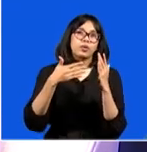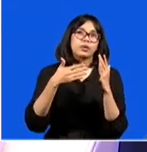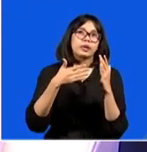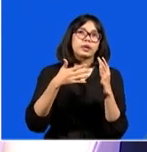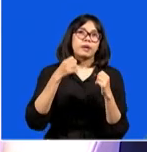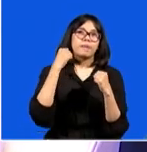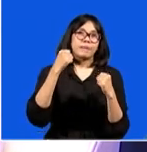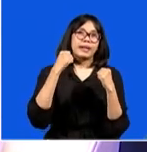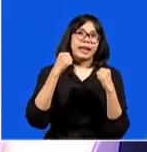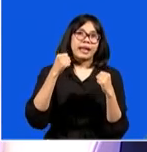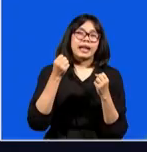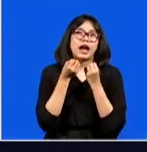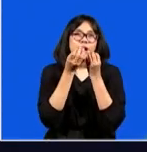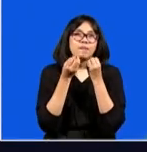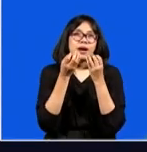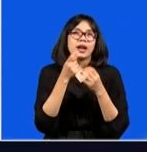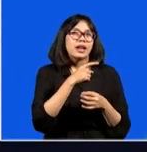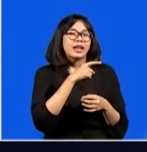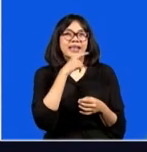luar biasa